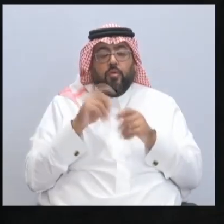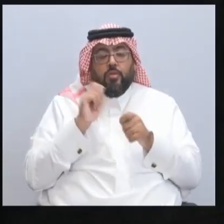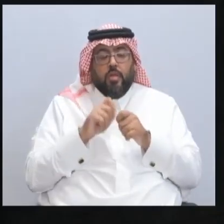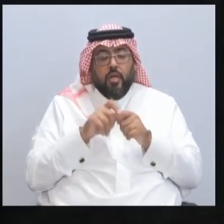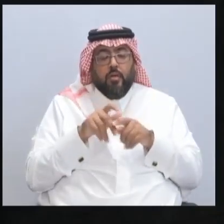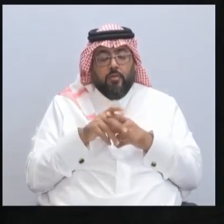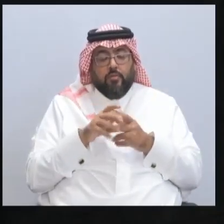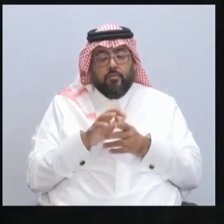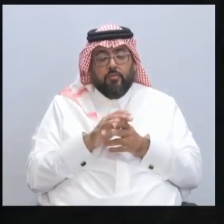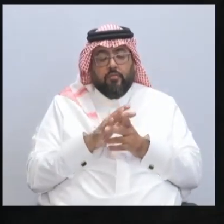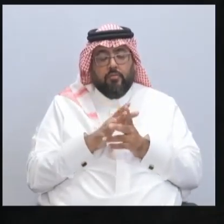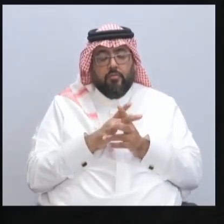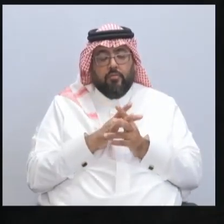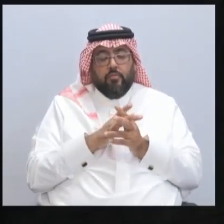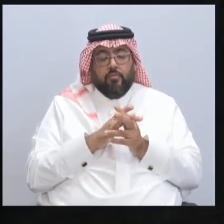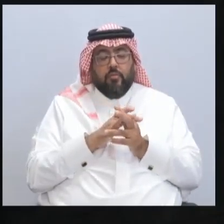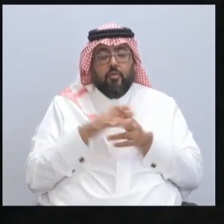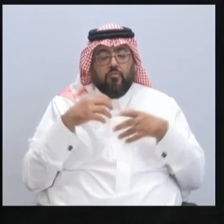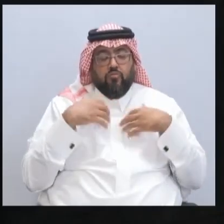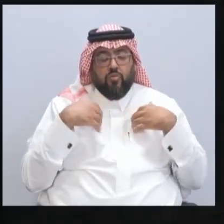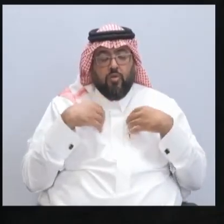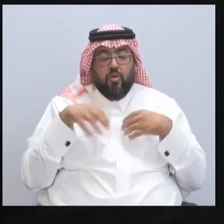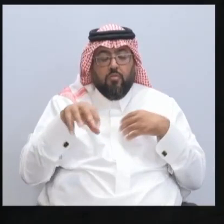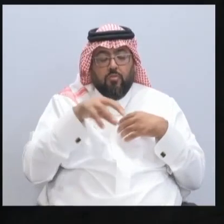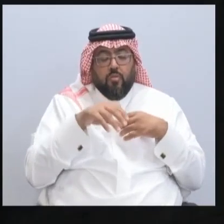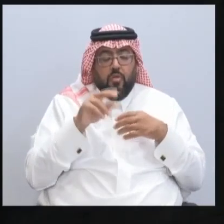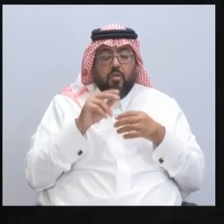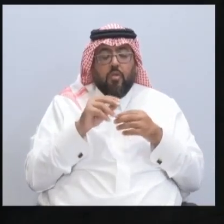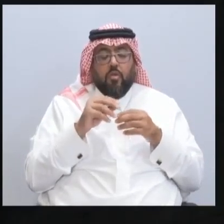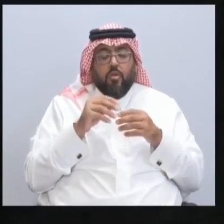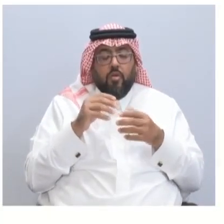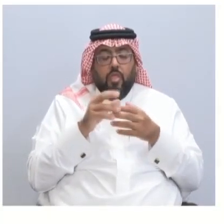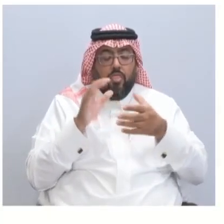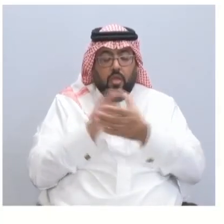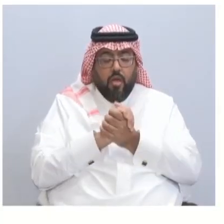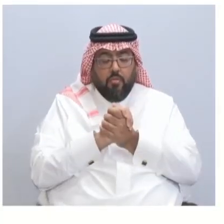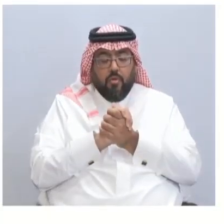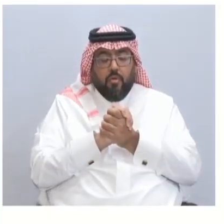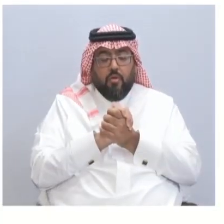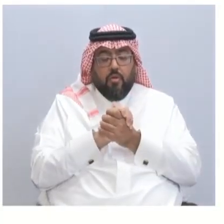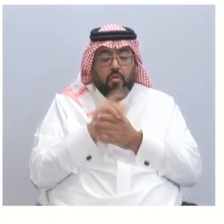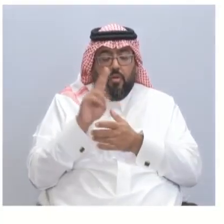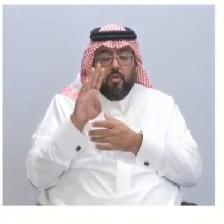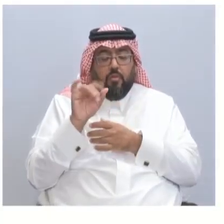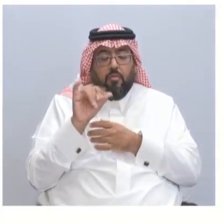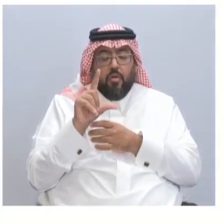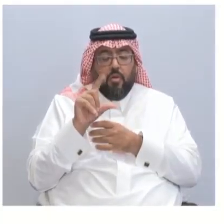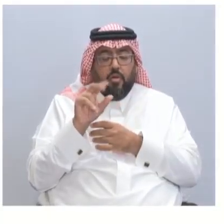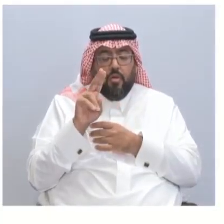الصناعه وتسعى دول مجلس التعاون دول الخليج العربي الى التكامل